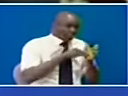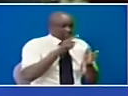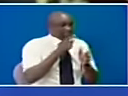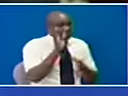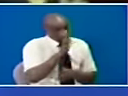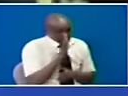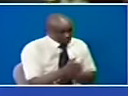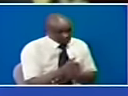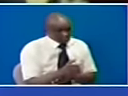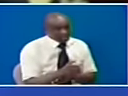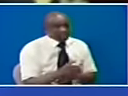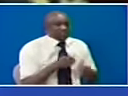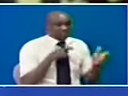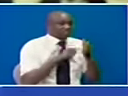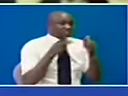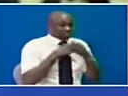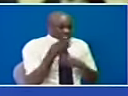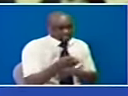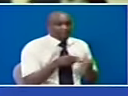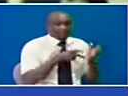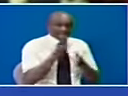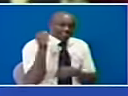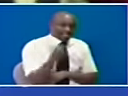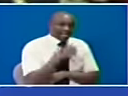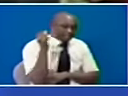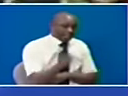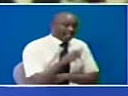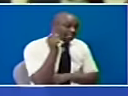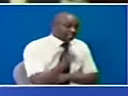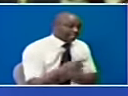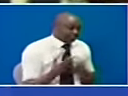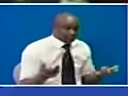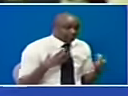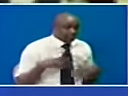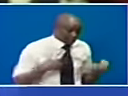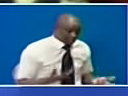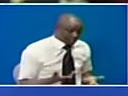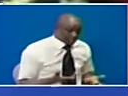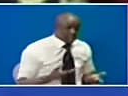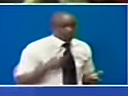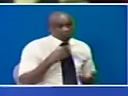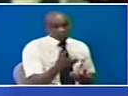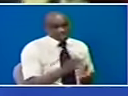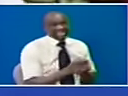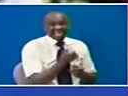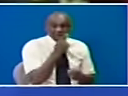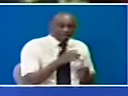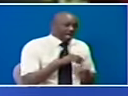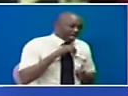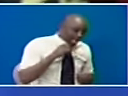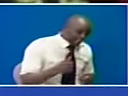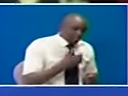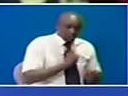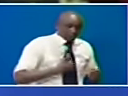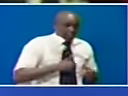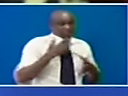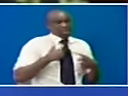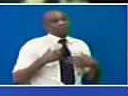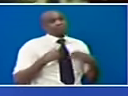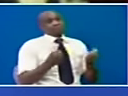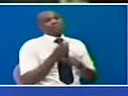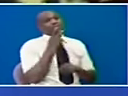na karibu nukta 7 inaenda kulipa mishahara peke yake. Kwa hivyo ile inabaki kufanya renovations, madawa na vitu zingine operations ni kama